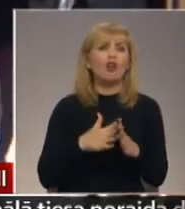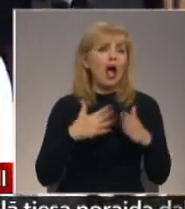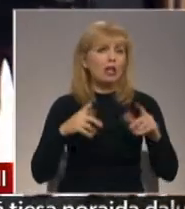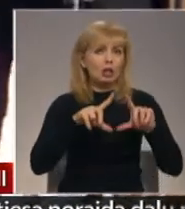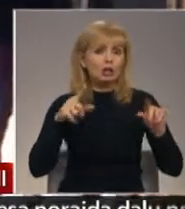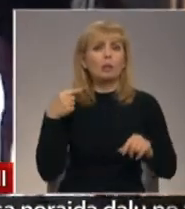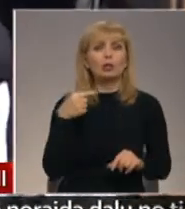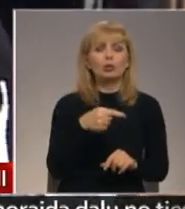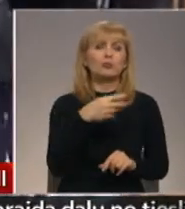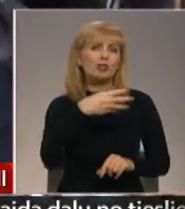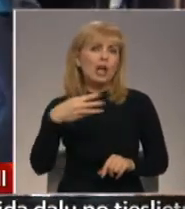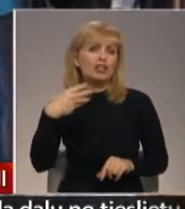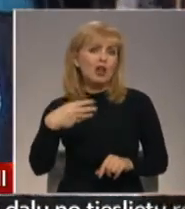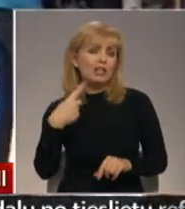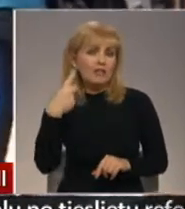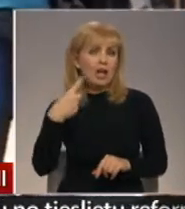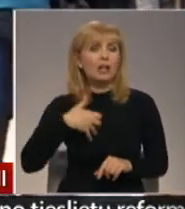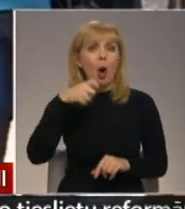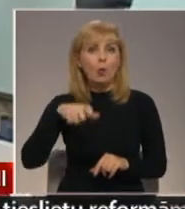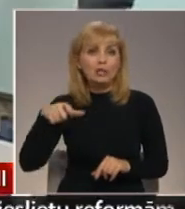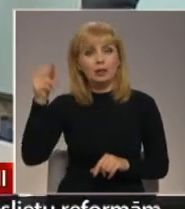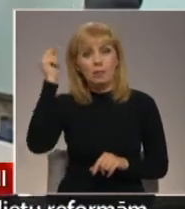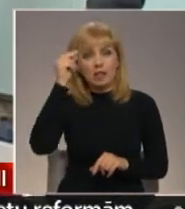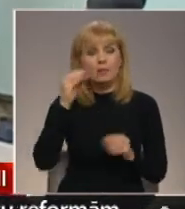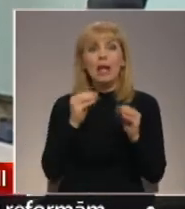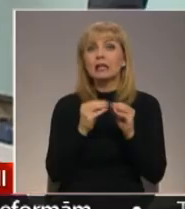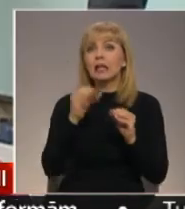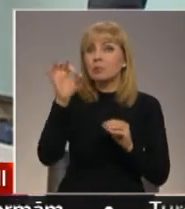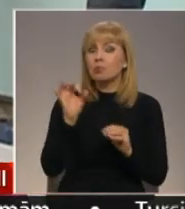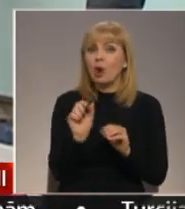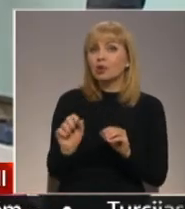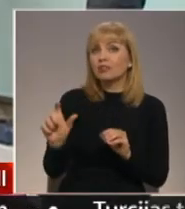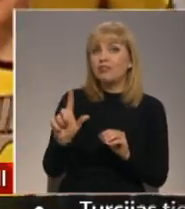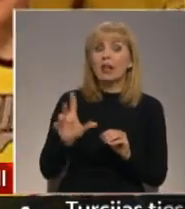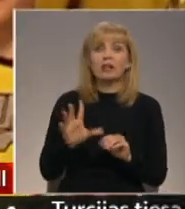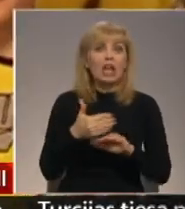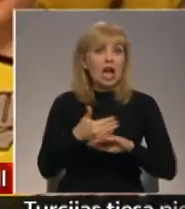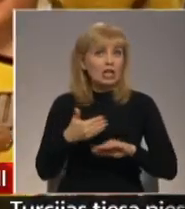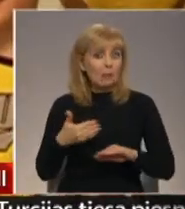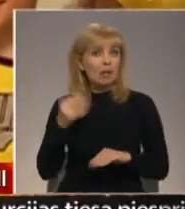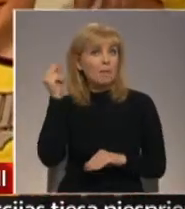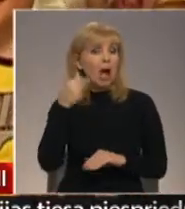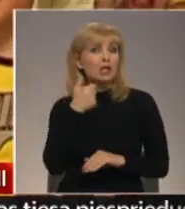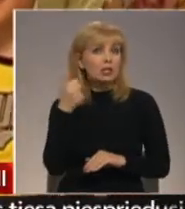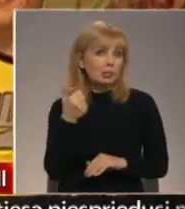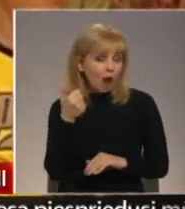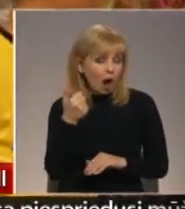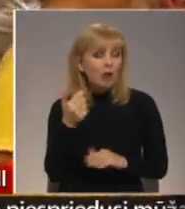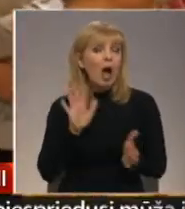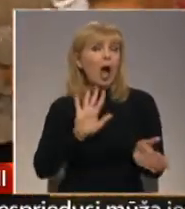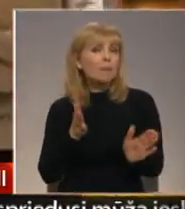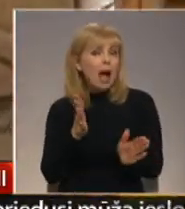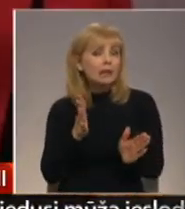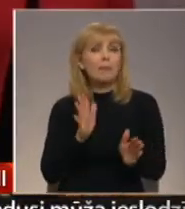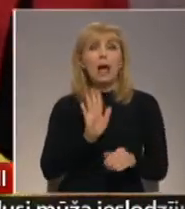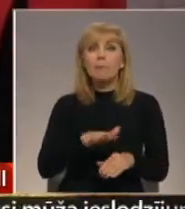mācās 1441 audzēknis, kas ir par 10% vairāk nekā iepriekšējā mācību gadā. Un prognozes liecina, ka